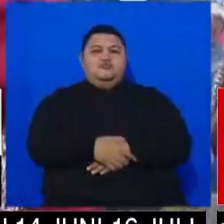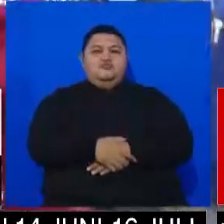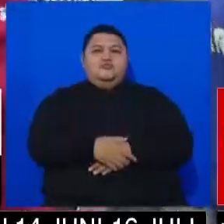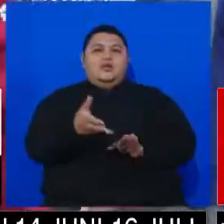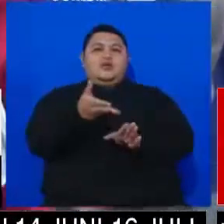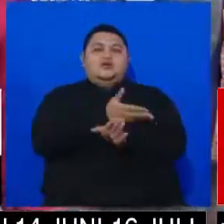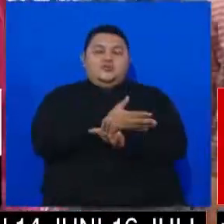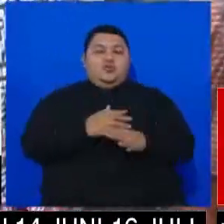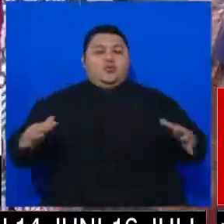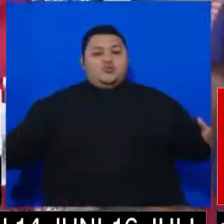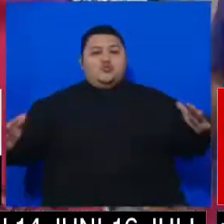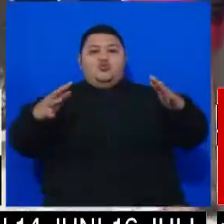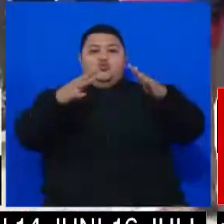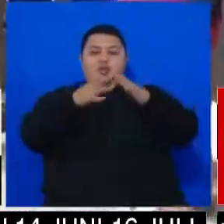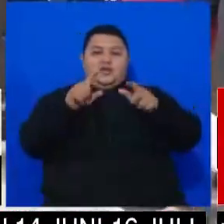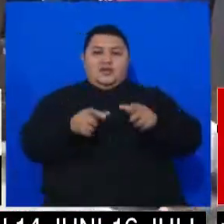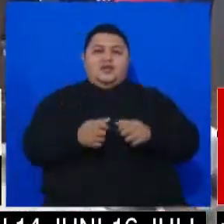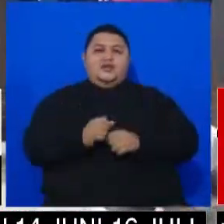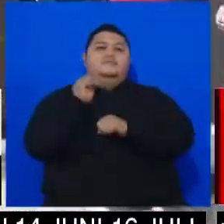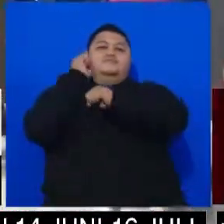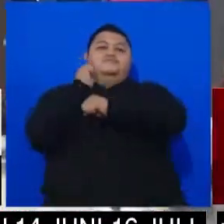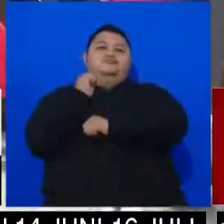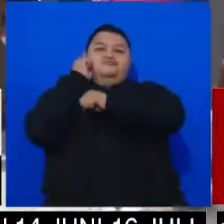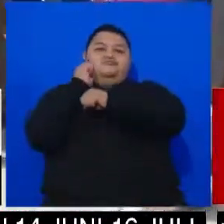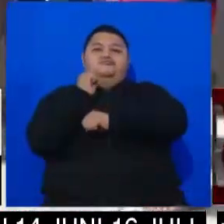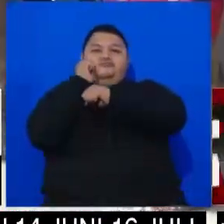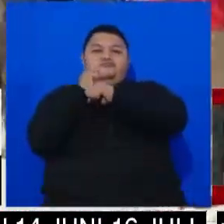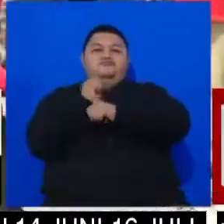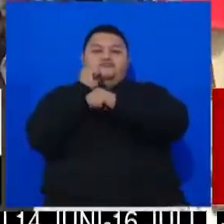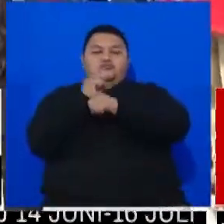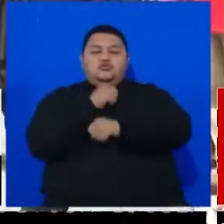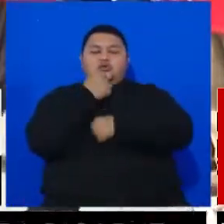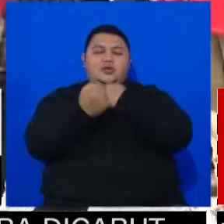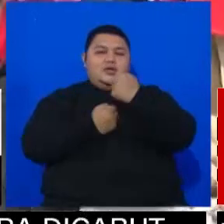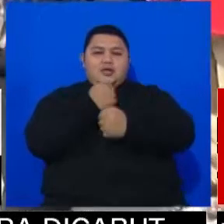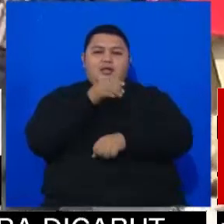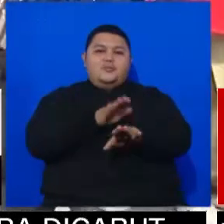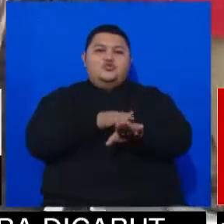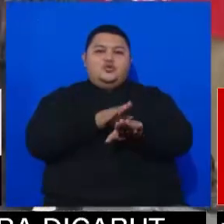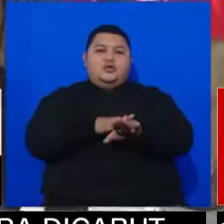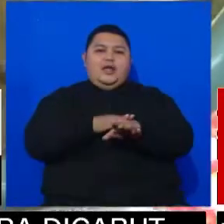Sebelumnya, gunungan hasil bumi tersebut diarak warga bersama Tirto Wening dalam rangkaian tradisi gebyur dawet.